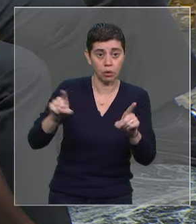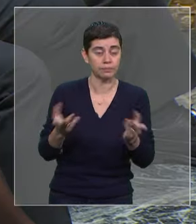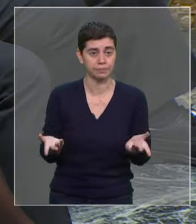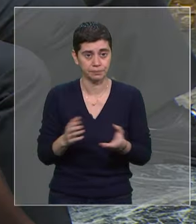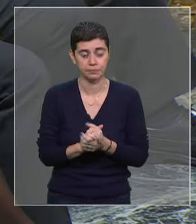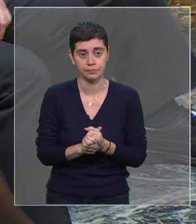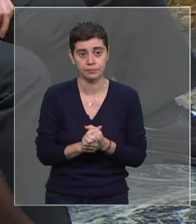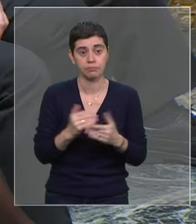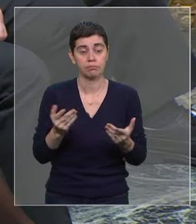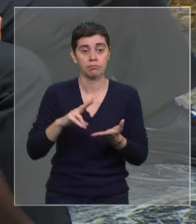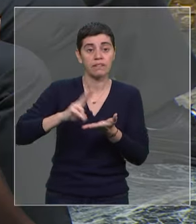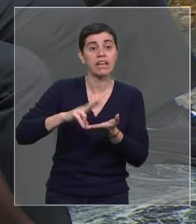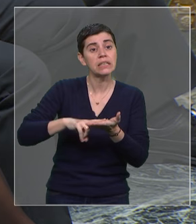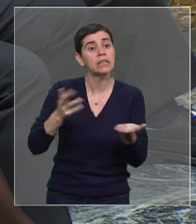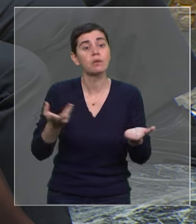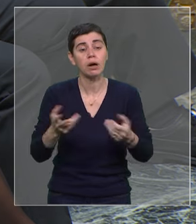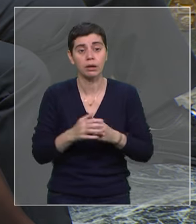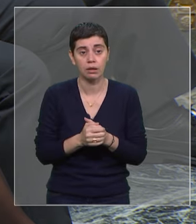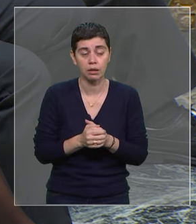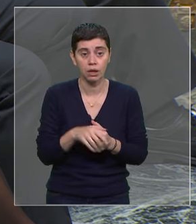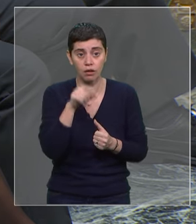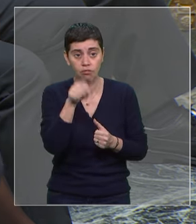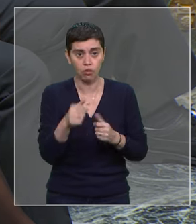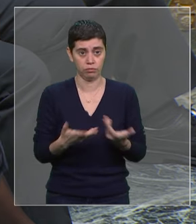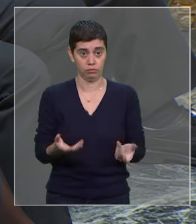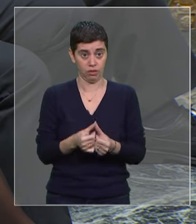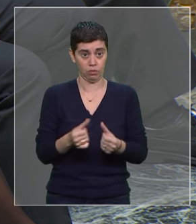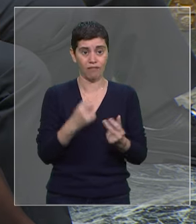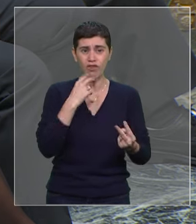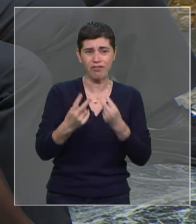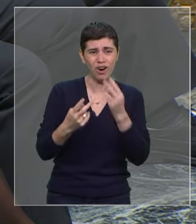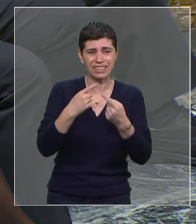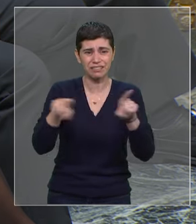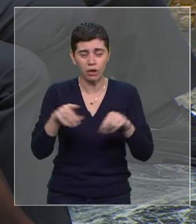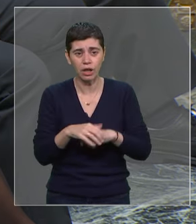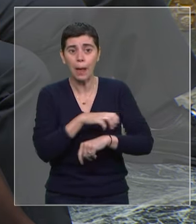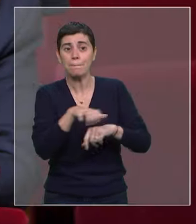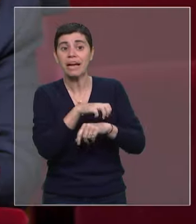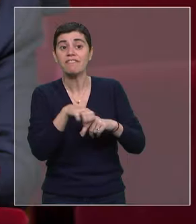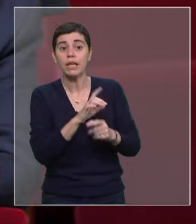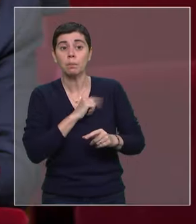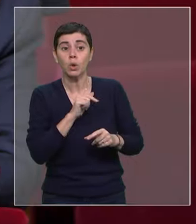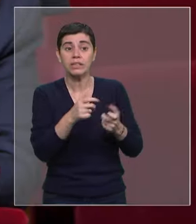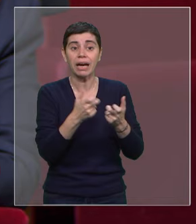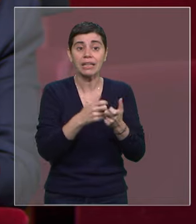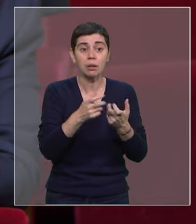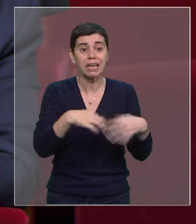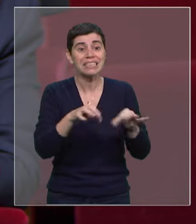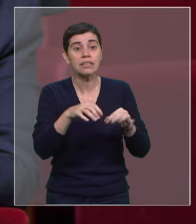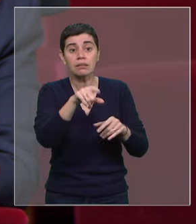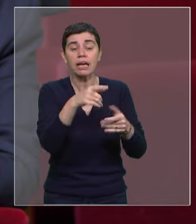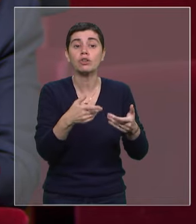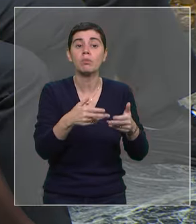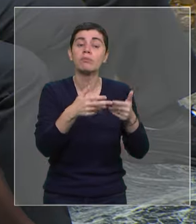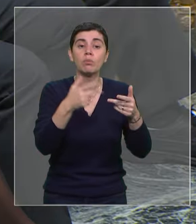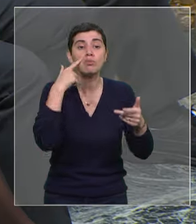La vérité, monsieur le député, c'est que vous êtes capable, dans la même semaine, de refuser au préfet de police un QR code pour accéder à la cérémonie d'ouverture et nous